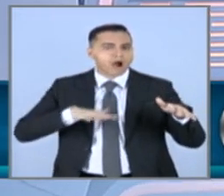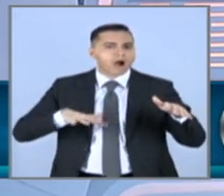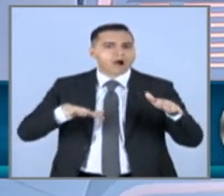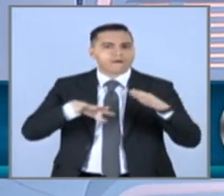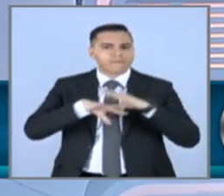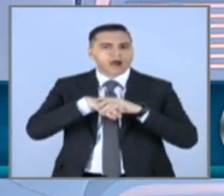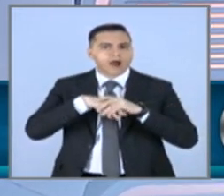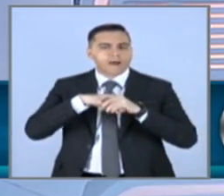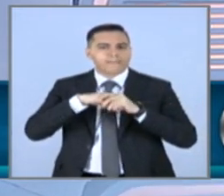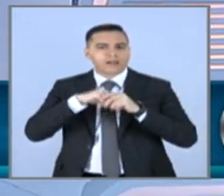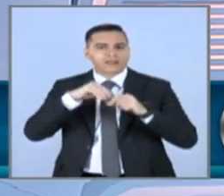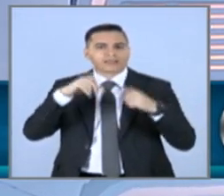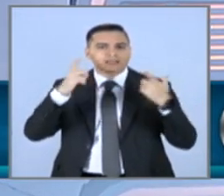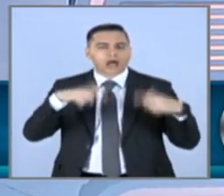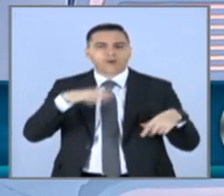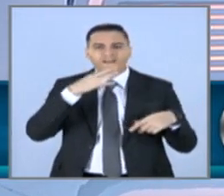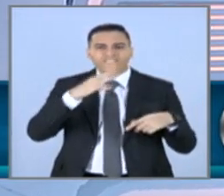عن فرنسا